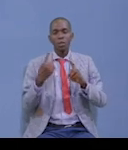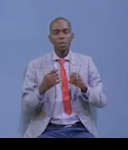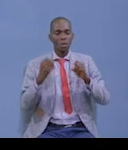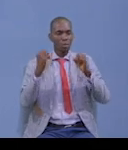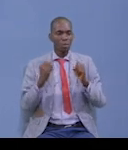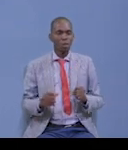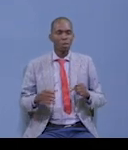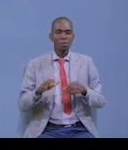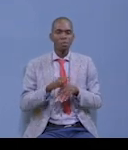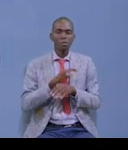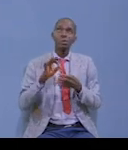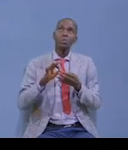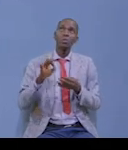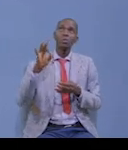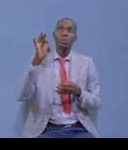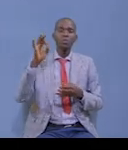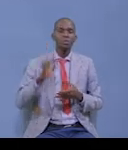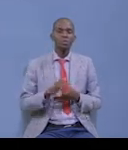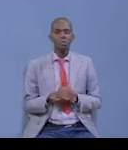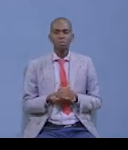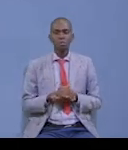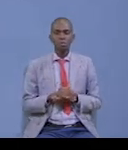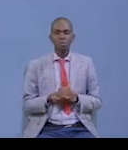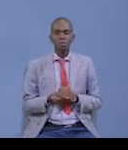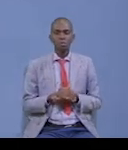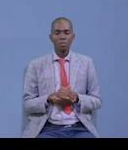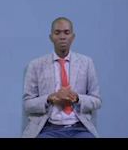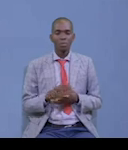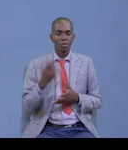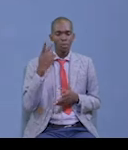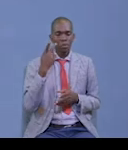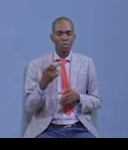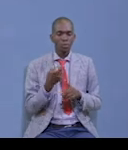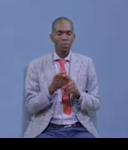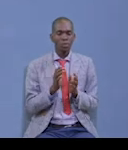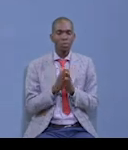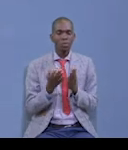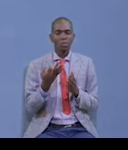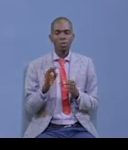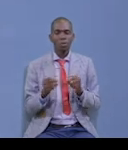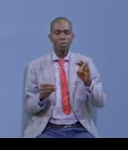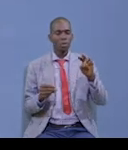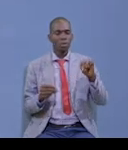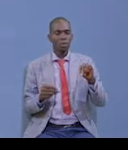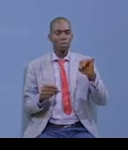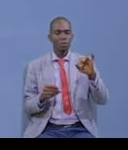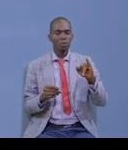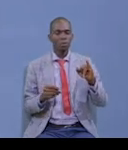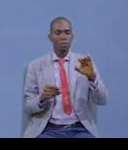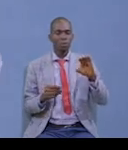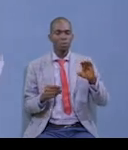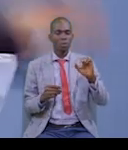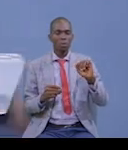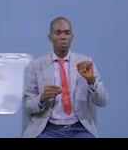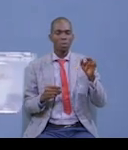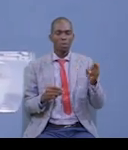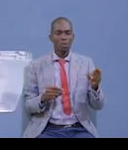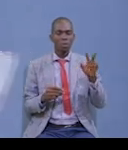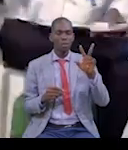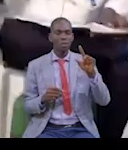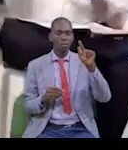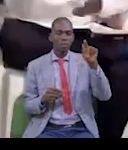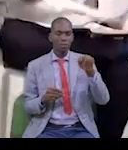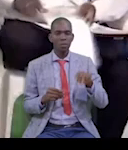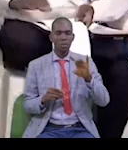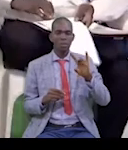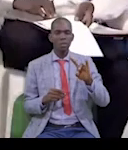మొదటిది శక్తివంతమైన ఆత్మ. Look at Micah chapter 3 verse 8. మీకా గ్రంథము 3వ అధ్యాయము 8వ వచనం చూద్దామా? In